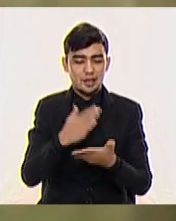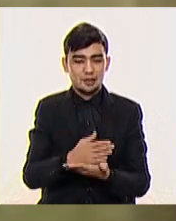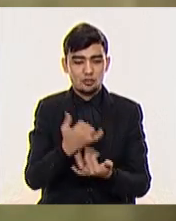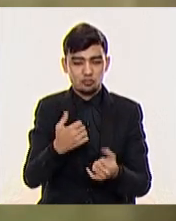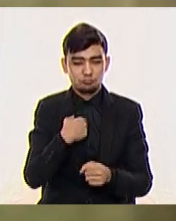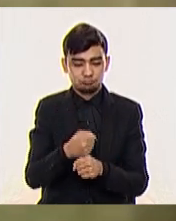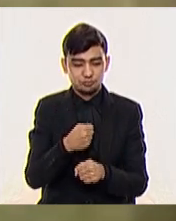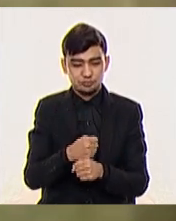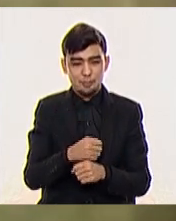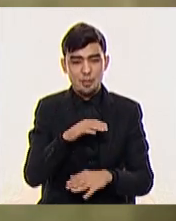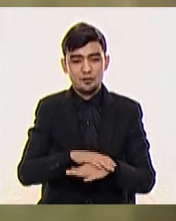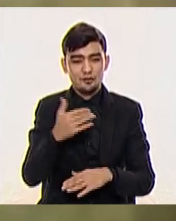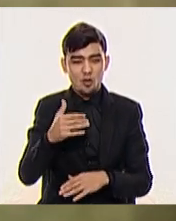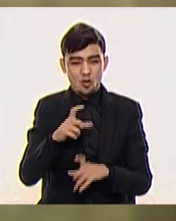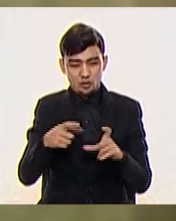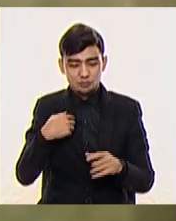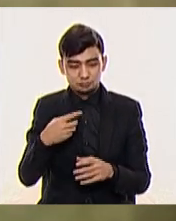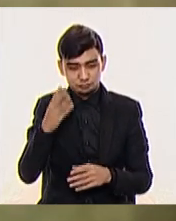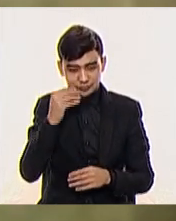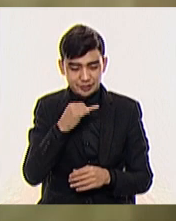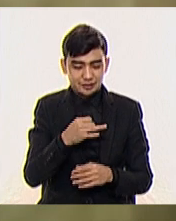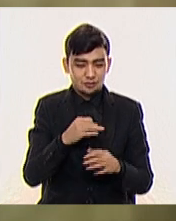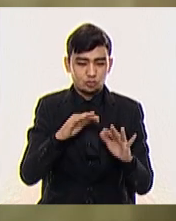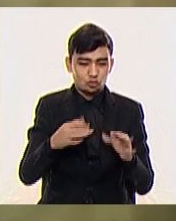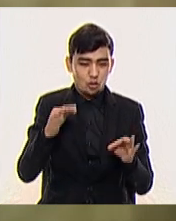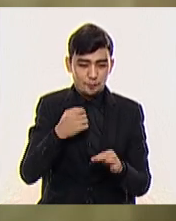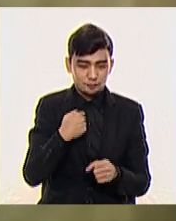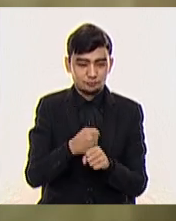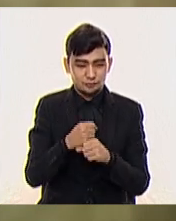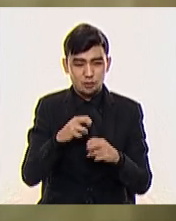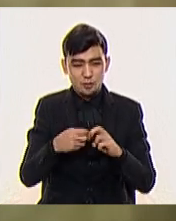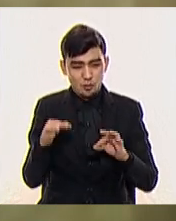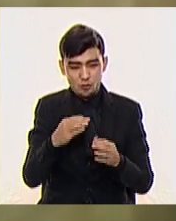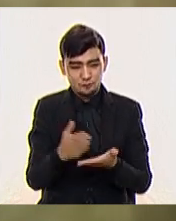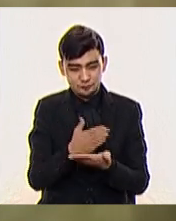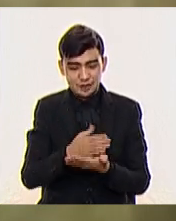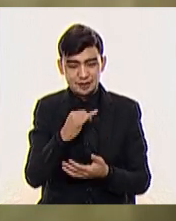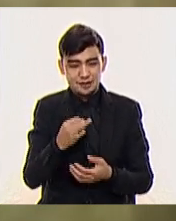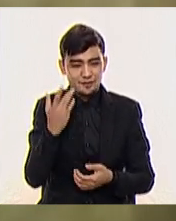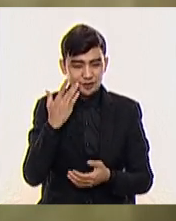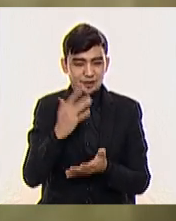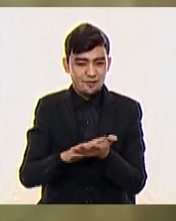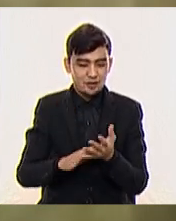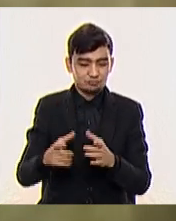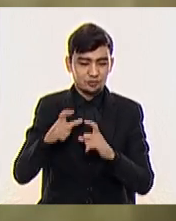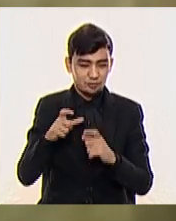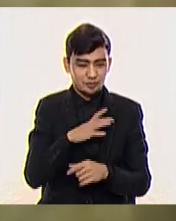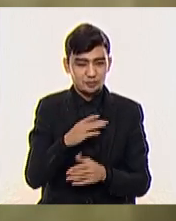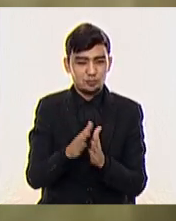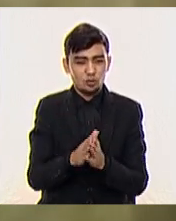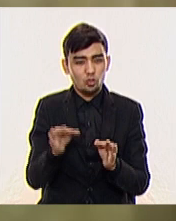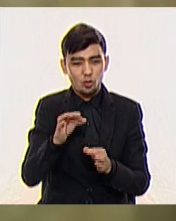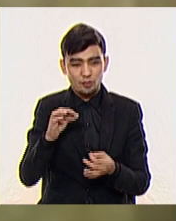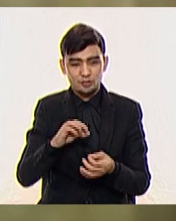таңда банк клиенттерінің айтқандарын есепке ала отырып, біраз олқылықтың орнын толтырып жатырмыз. Ең жиі айтылған өтініштердің бірі өтінім